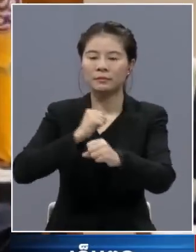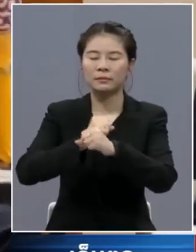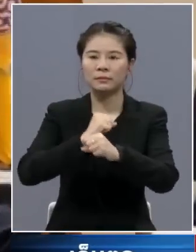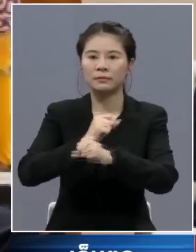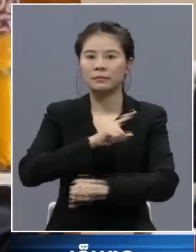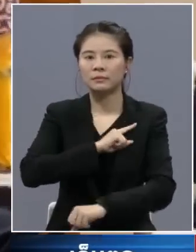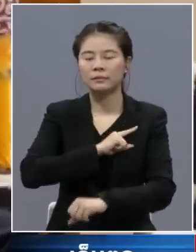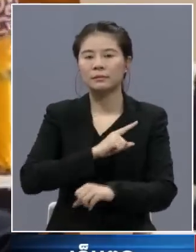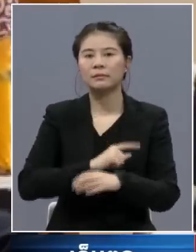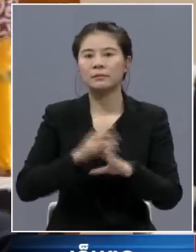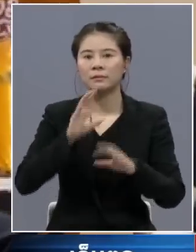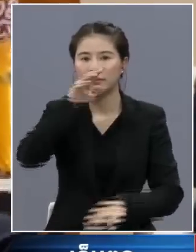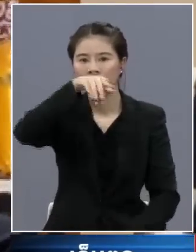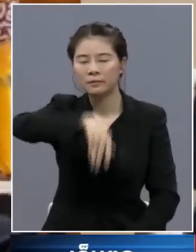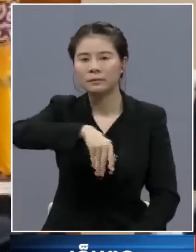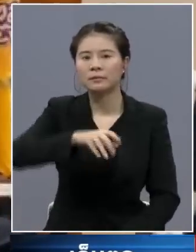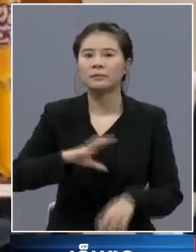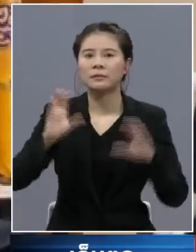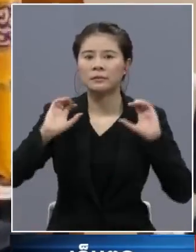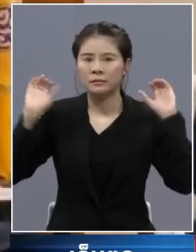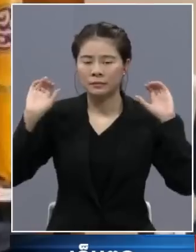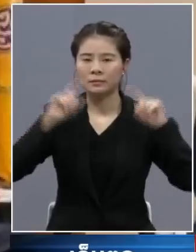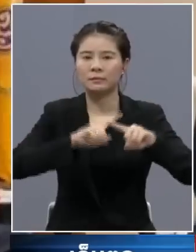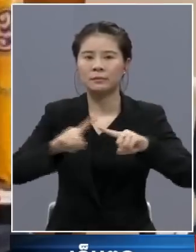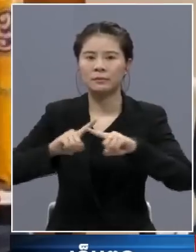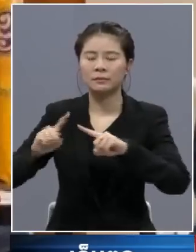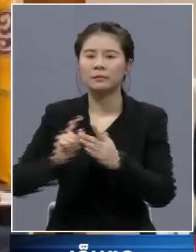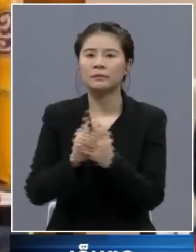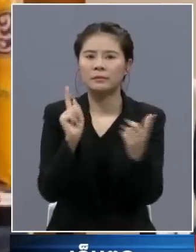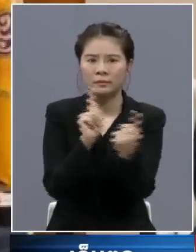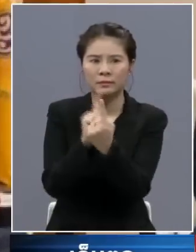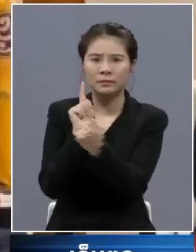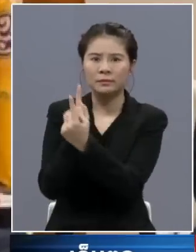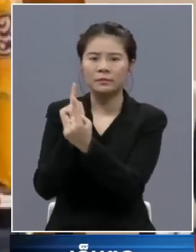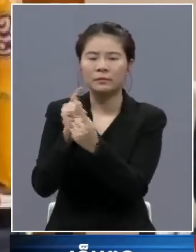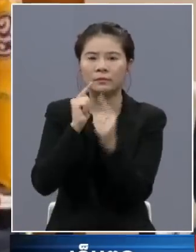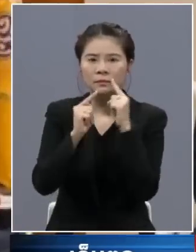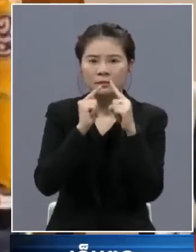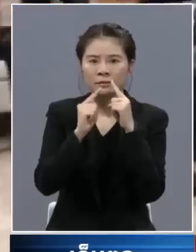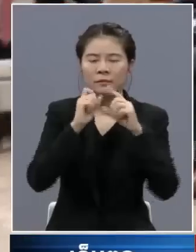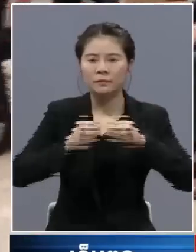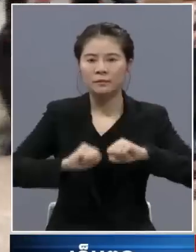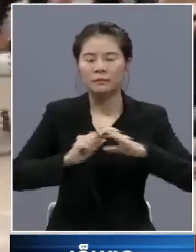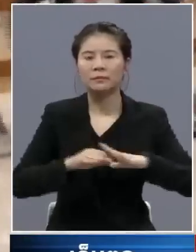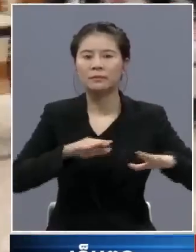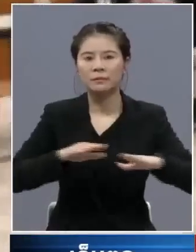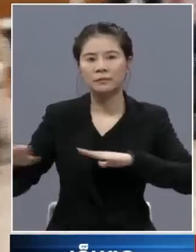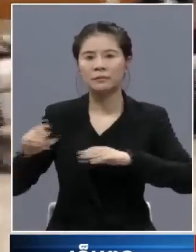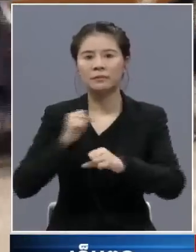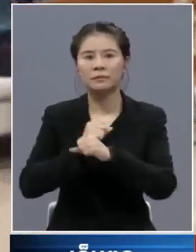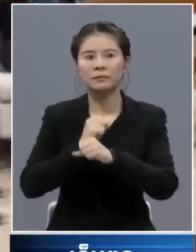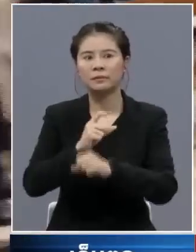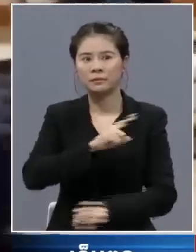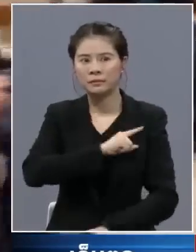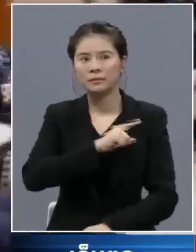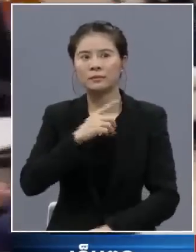การกระจายอำนาจจะเป็นยังไงคือตอนนี้เหมือนเห็นทิศทางว่าเขาไปพบกับหลายๆกลุ่มสร้างความมั่นใจว่าตัวเองพร้อมไปเป็นรัฐบาลแน่นอนนะ